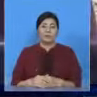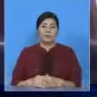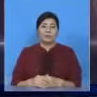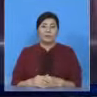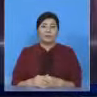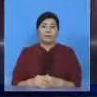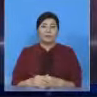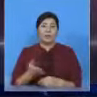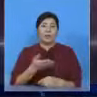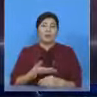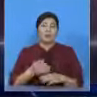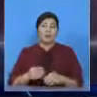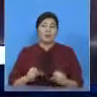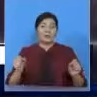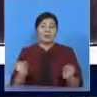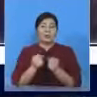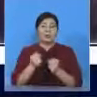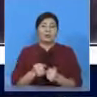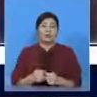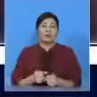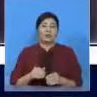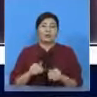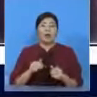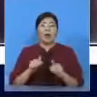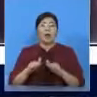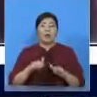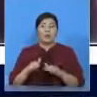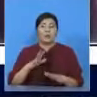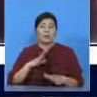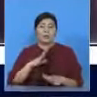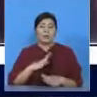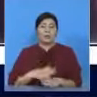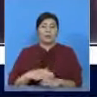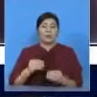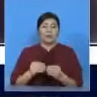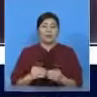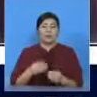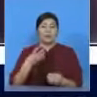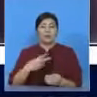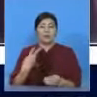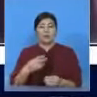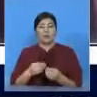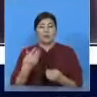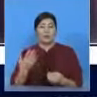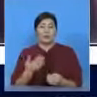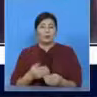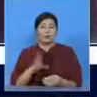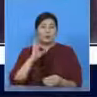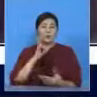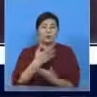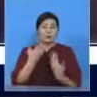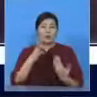Қыстың күніміздің бетіменен өтеміз. Жаңағы су тасып кеткенде 42-13 менен жүреміз. Кішкене су